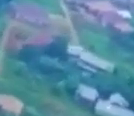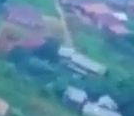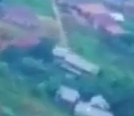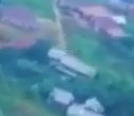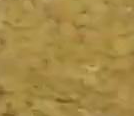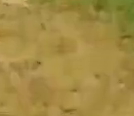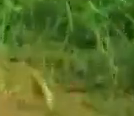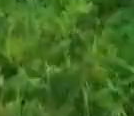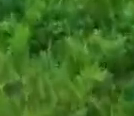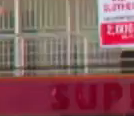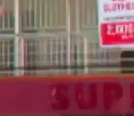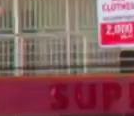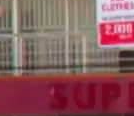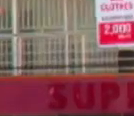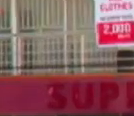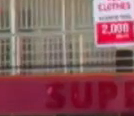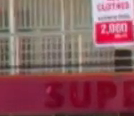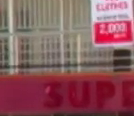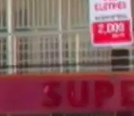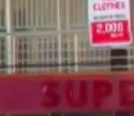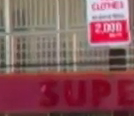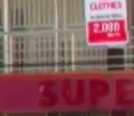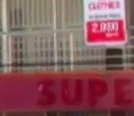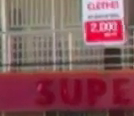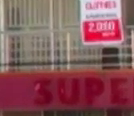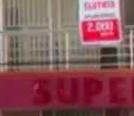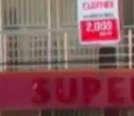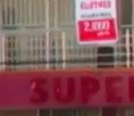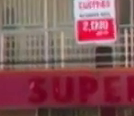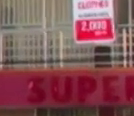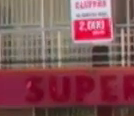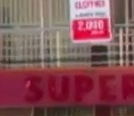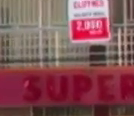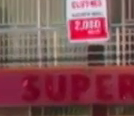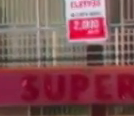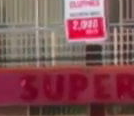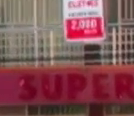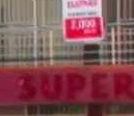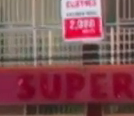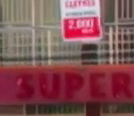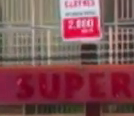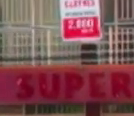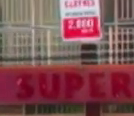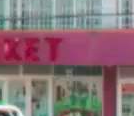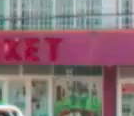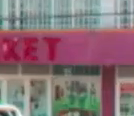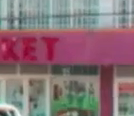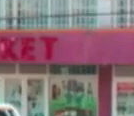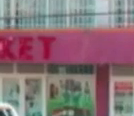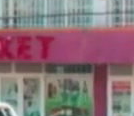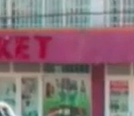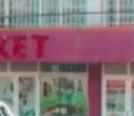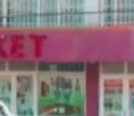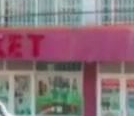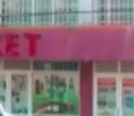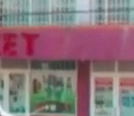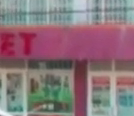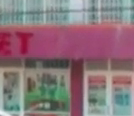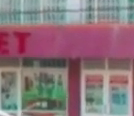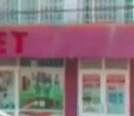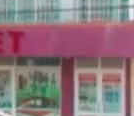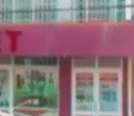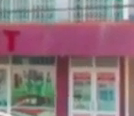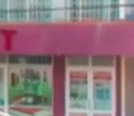why keep renting? Find us at Zion Building, 2nd floor, Chibuye, Entebbe Road. Or our branches in Boise,